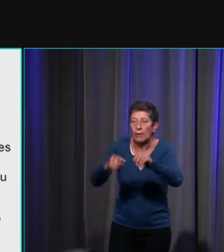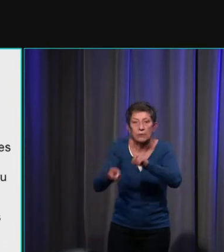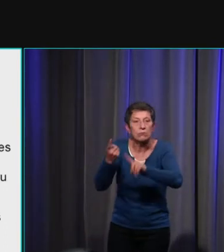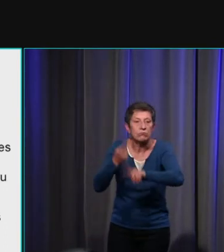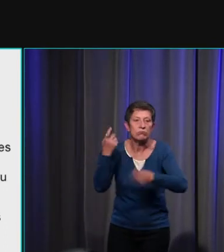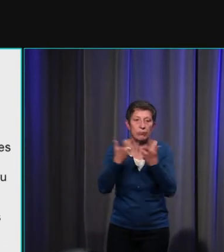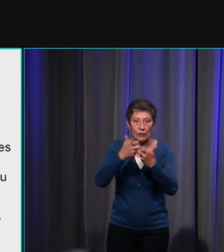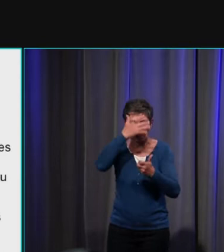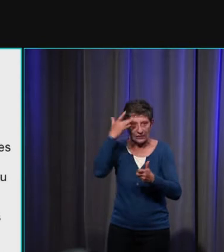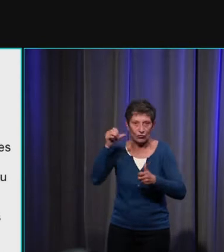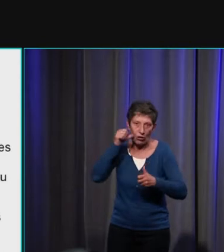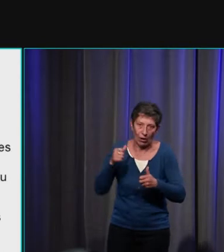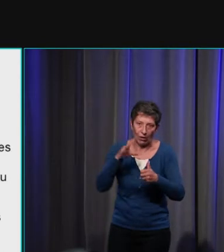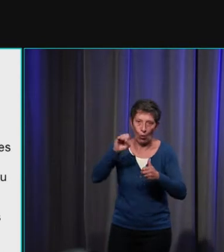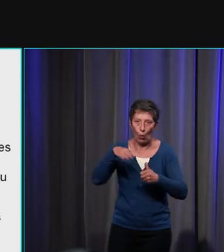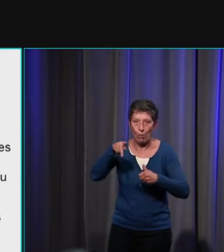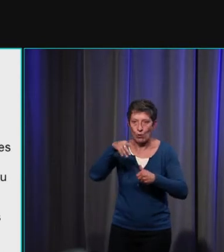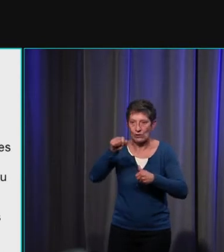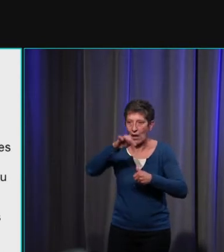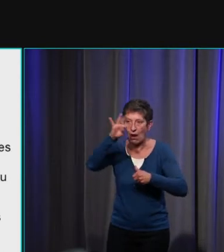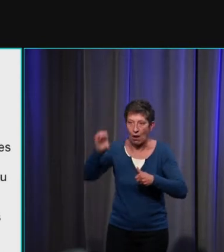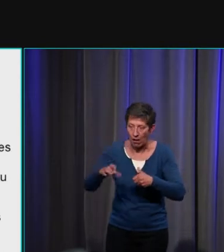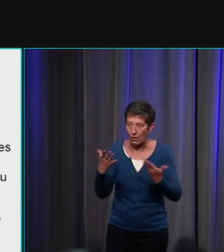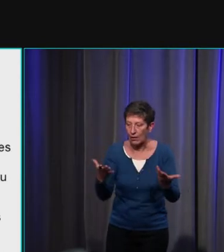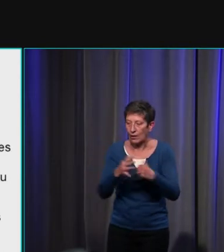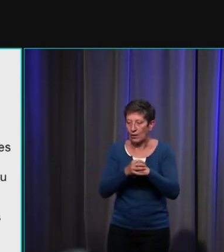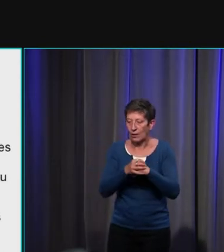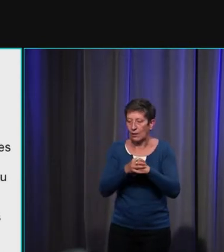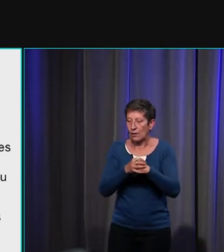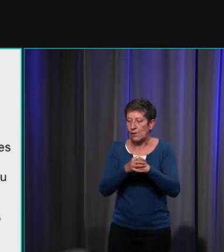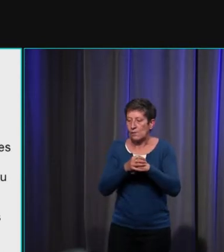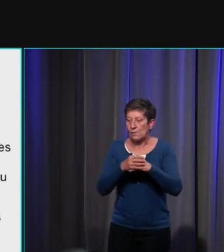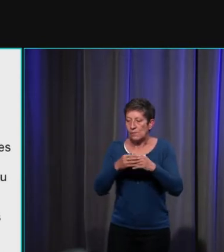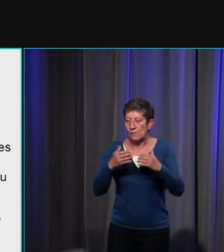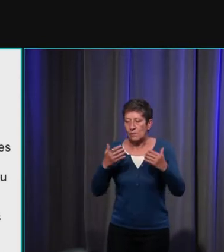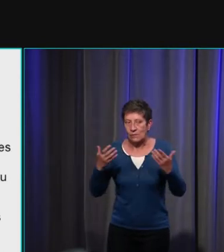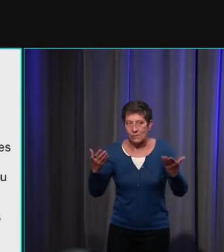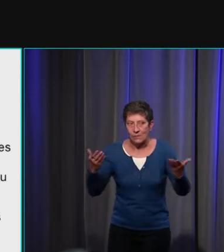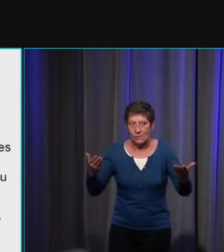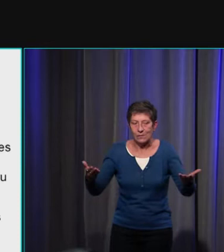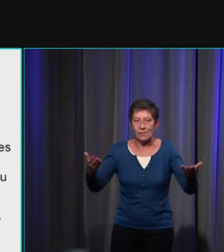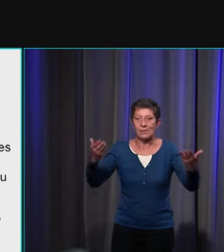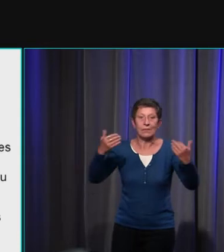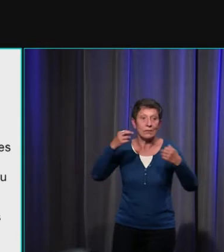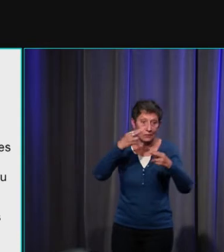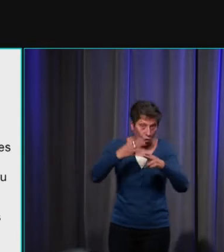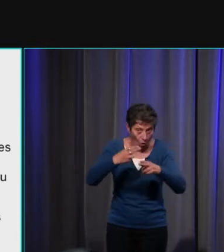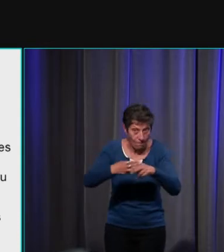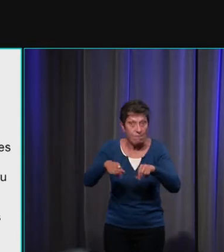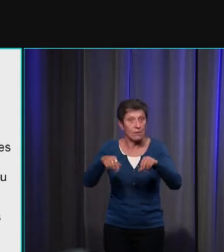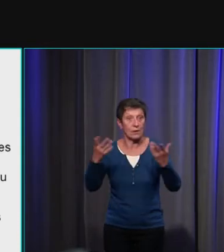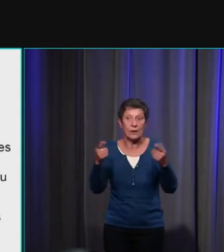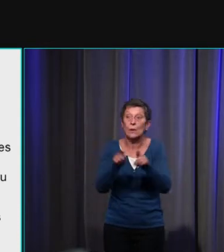1170 et l'assassinât de thomas becket canterbury extrêmement populaire bien entendu rom est encore plus populaire